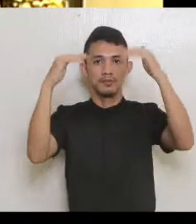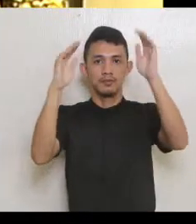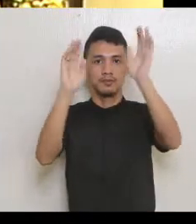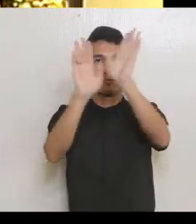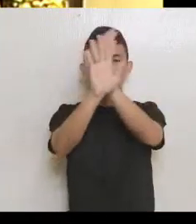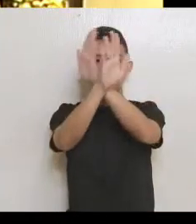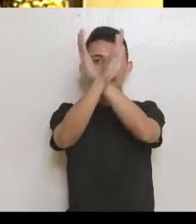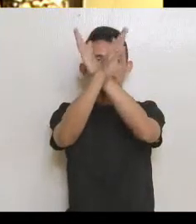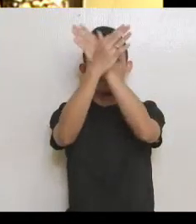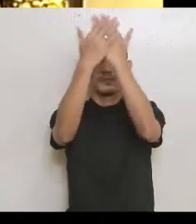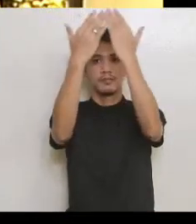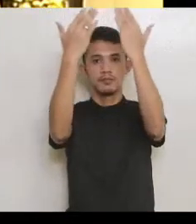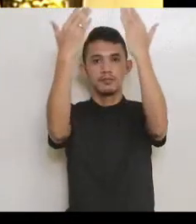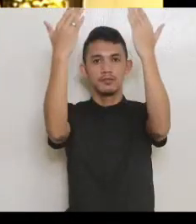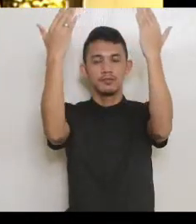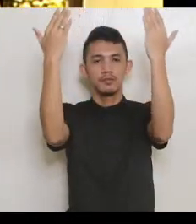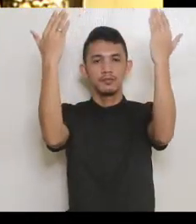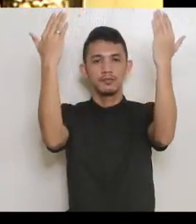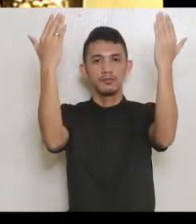sa